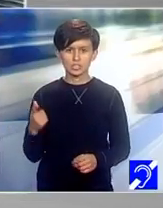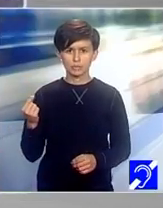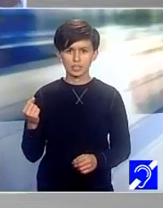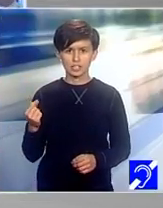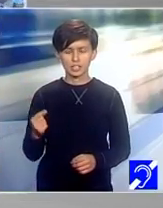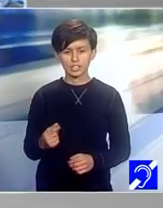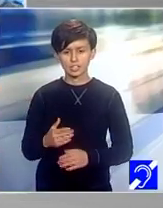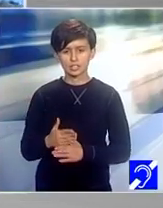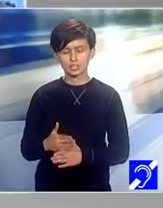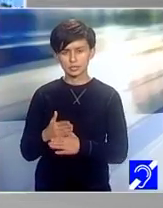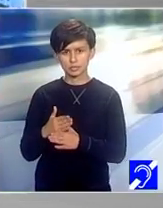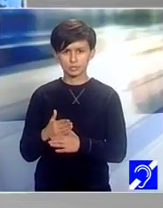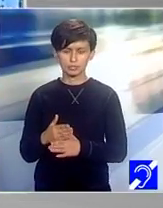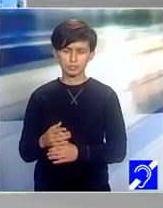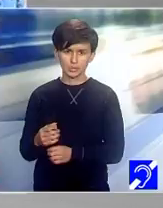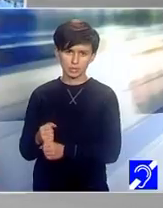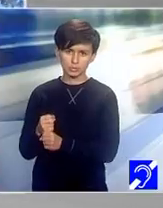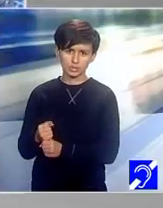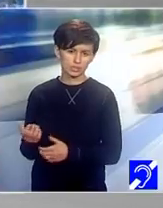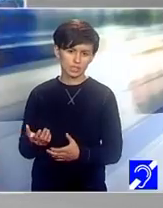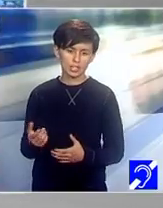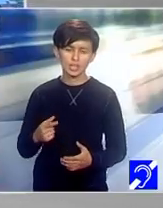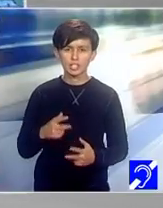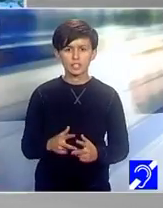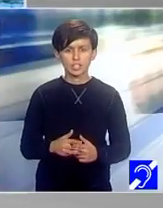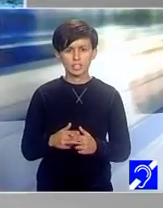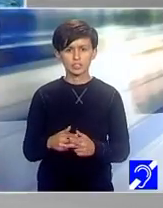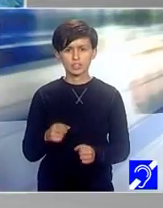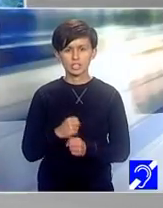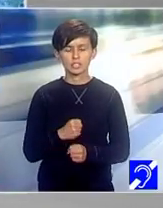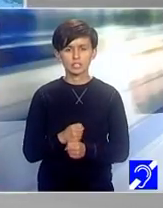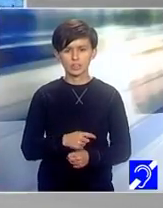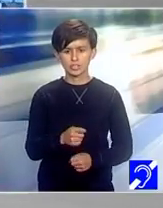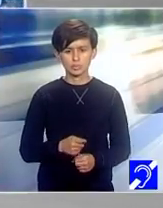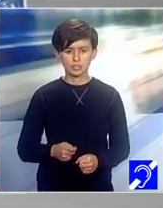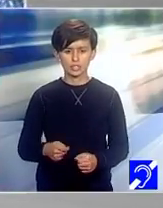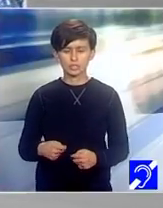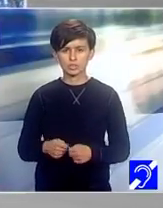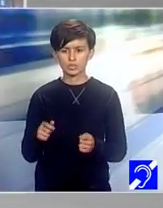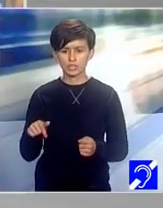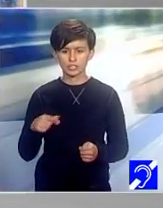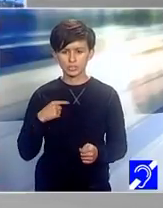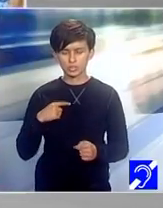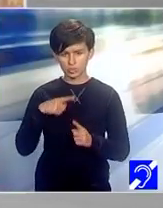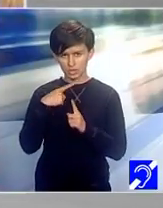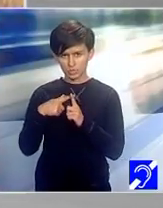sponsori sau parteneri care ar fi contribuit în realizarea proiectului, toate aceste semnale sunt